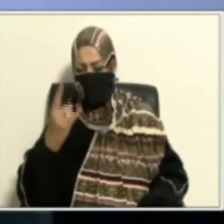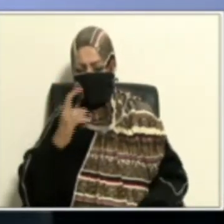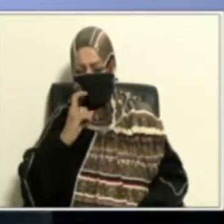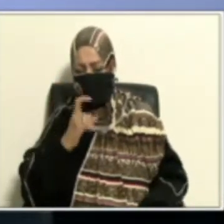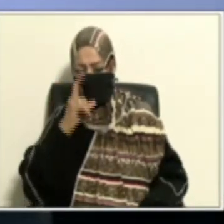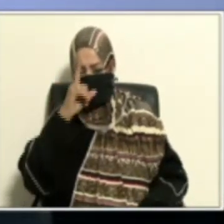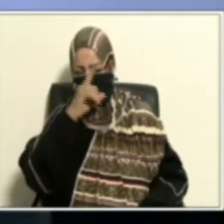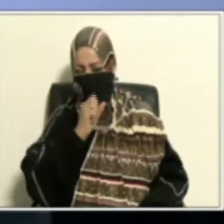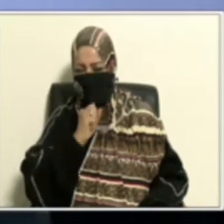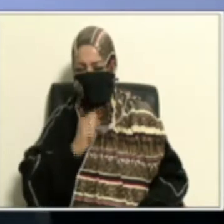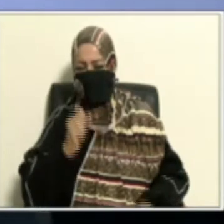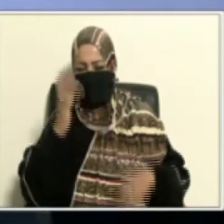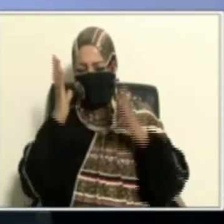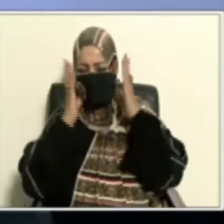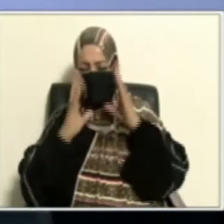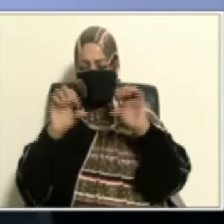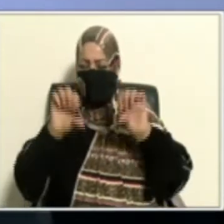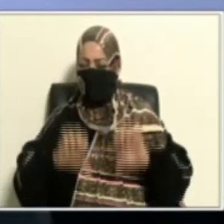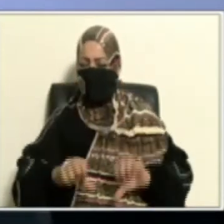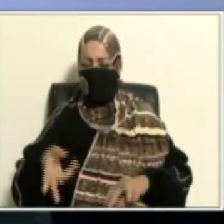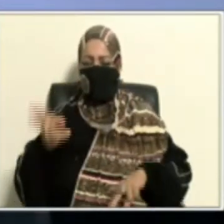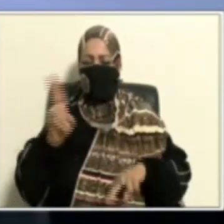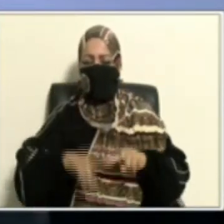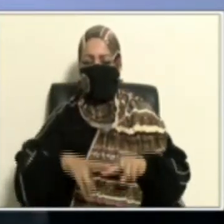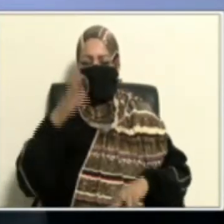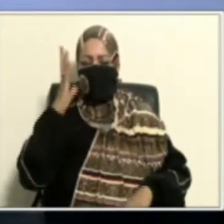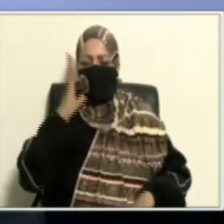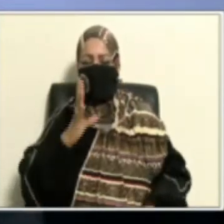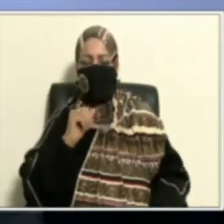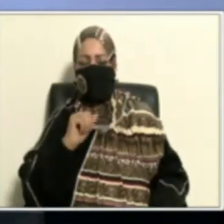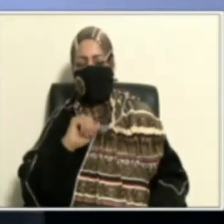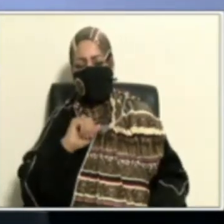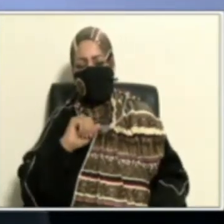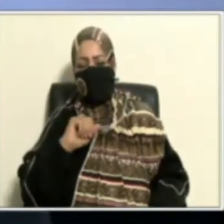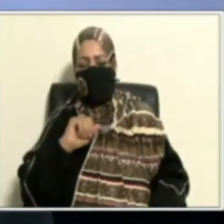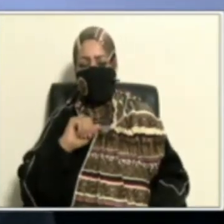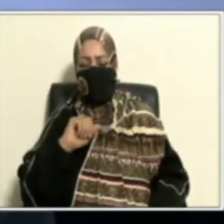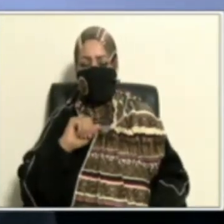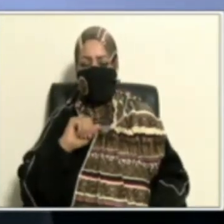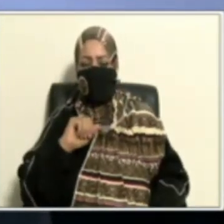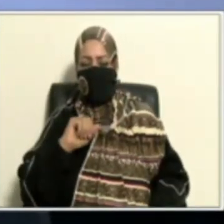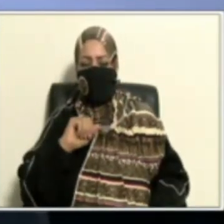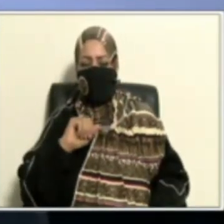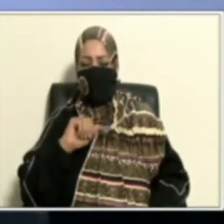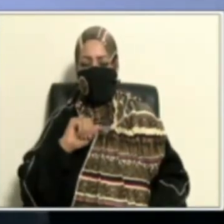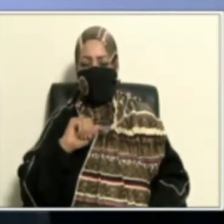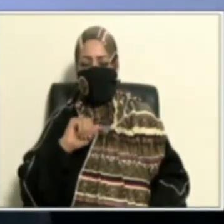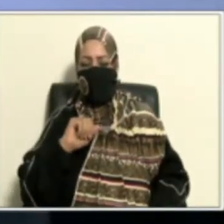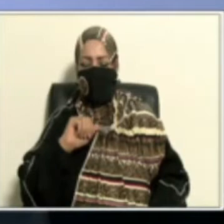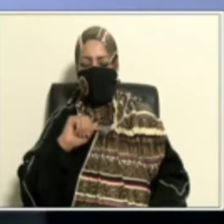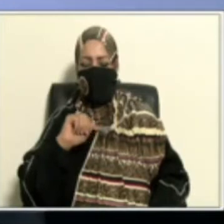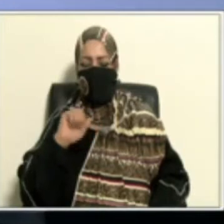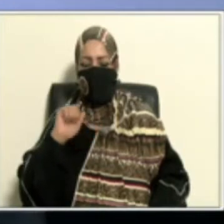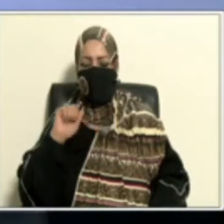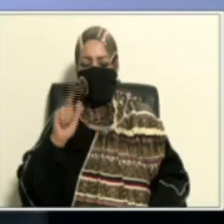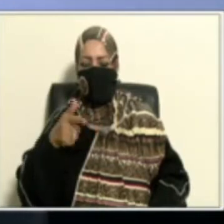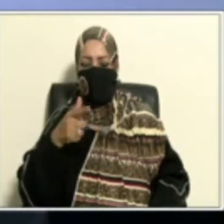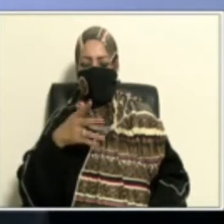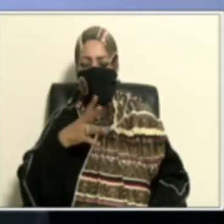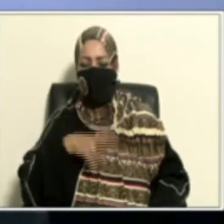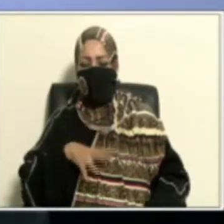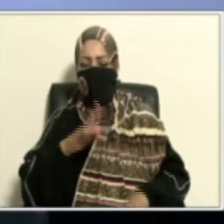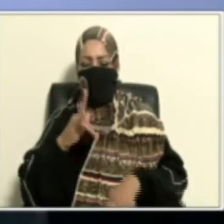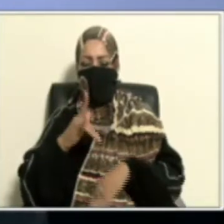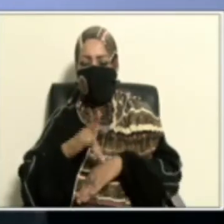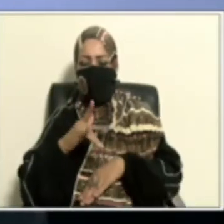الأخ أبو القاسم القربول يسأل عن حكم الصلاة بعد أذان المغرب وقبل صلاة المغرب. عندنا احنا في مذهبنا